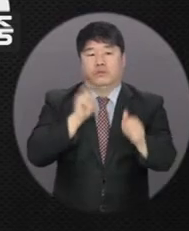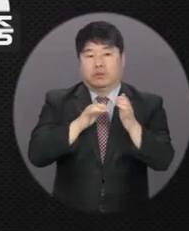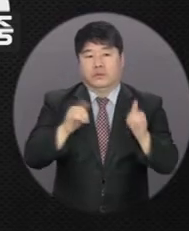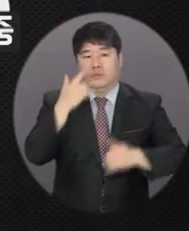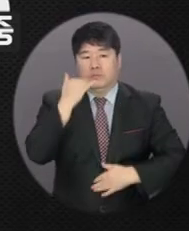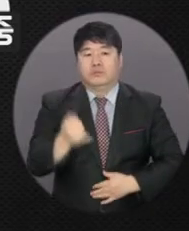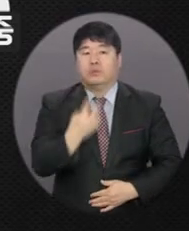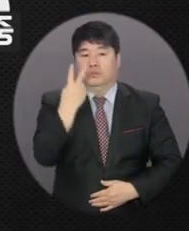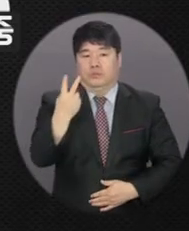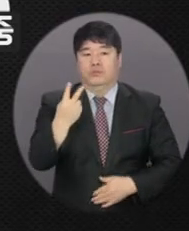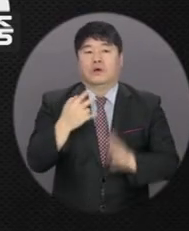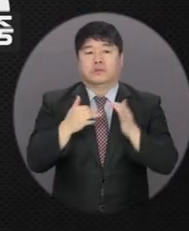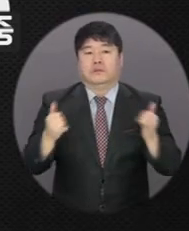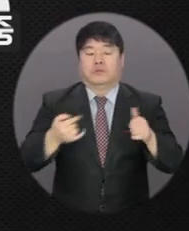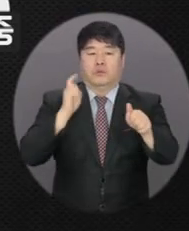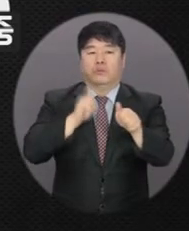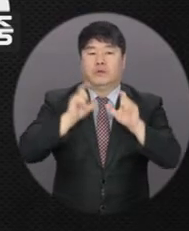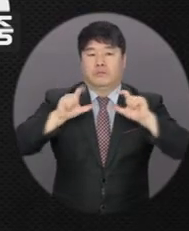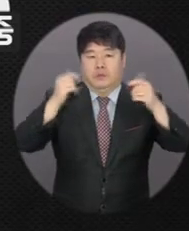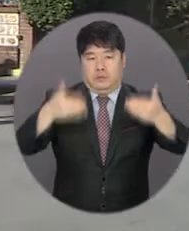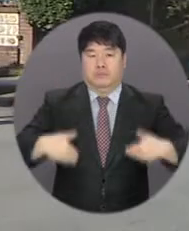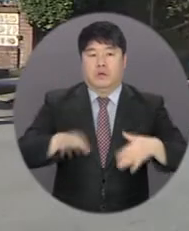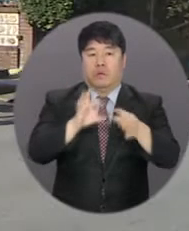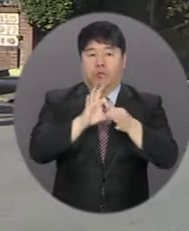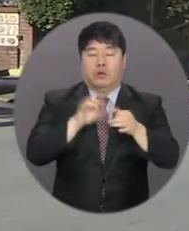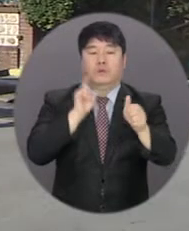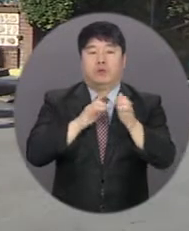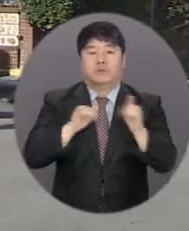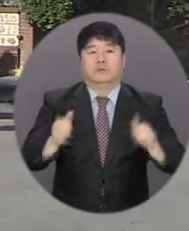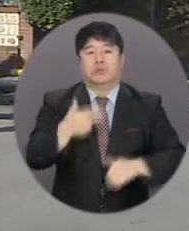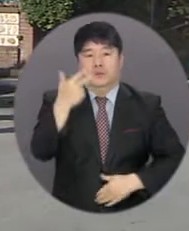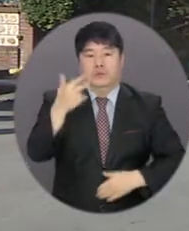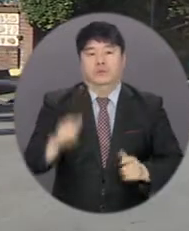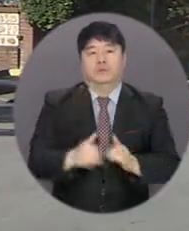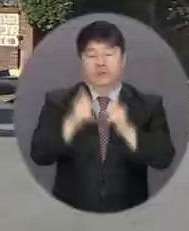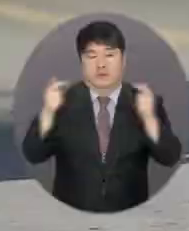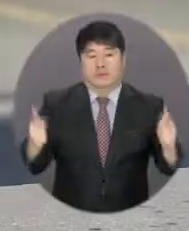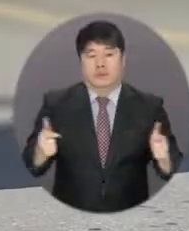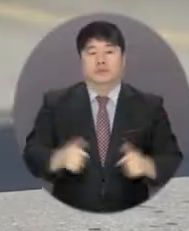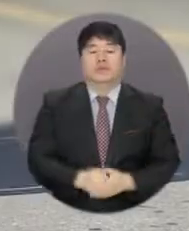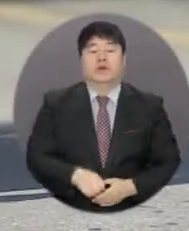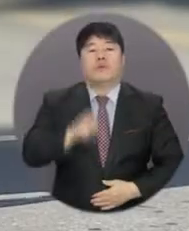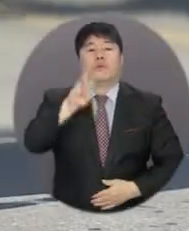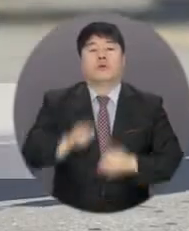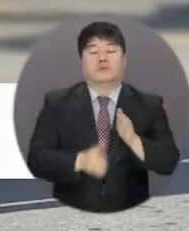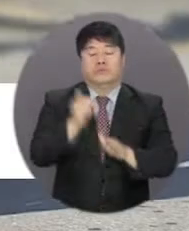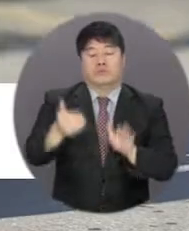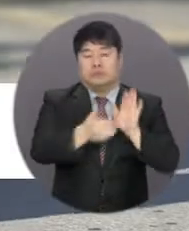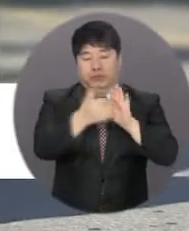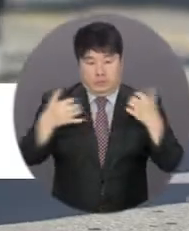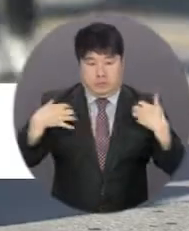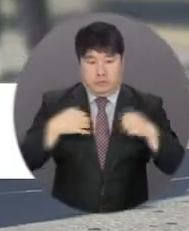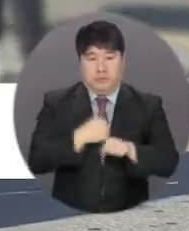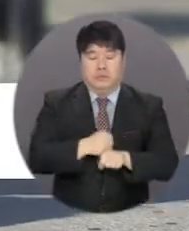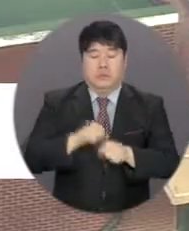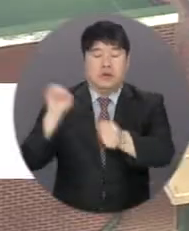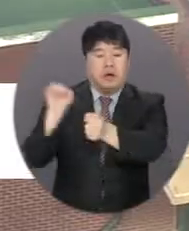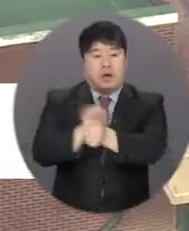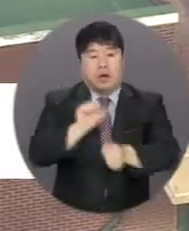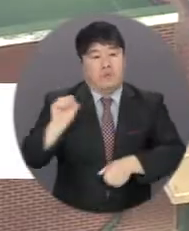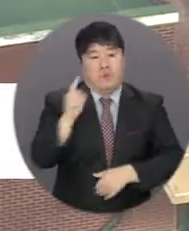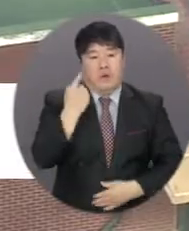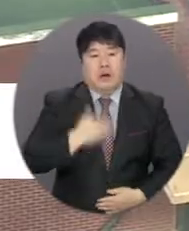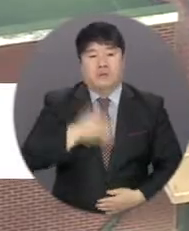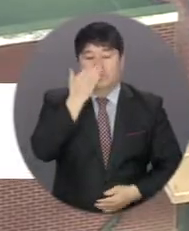부모 2명도 확진 판정을 받아 관련 확진 자는 7명으로 늘었습니다 광주시 방역당국은 감염 경로를 알 수